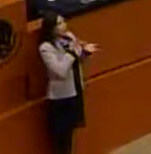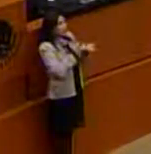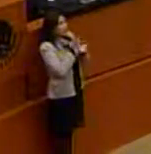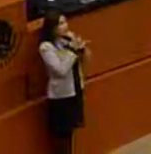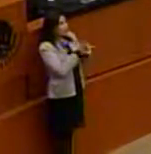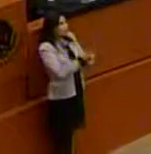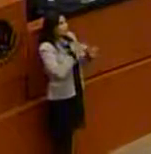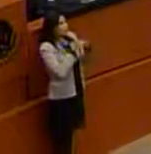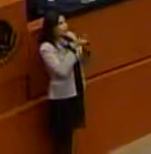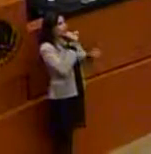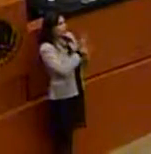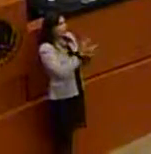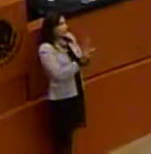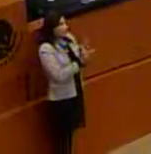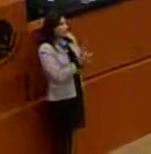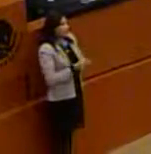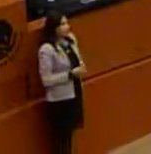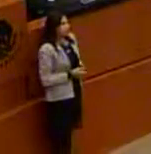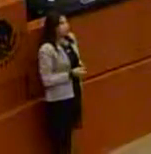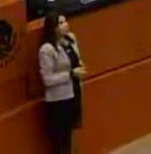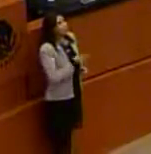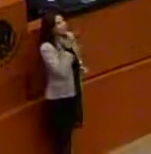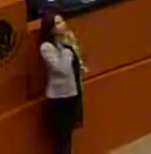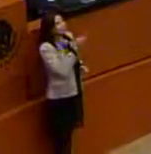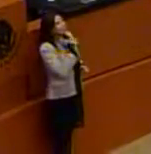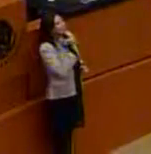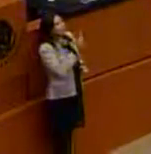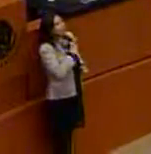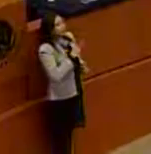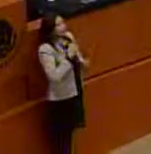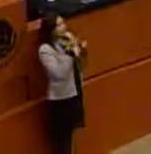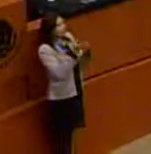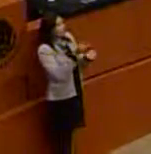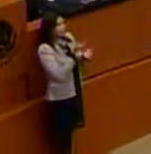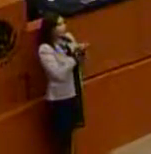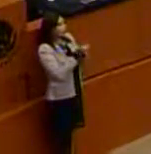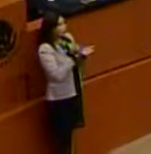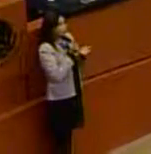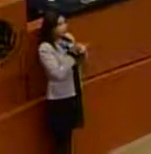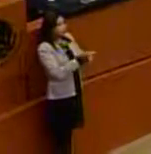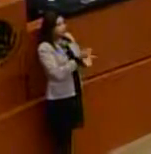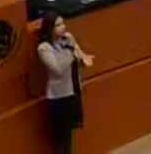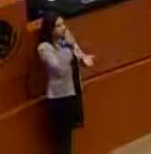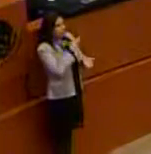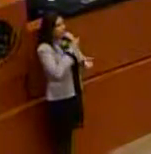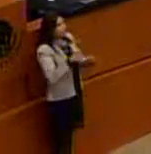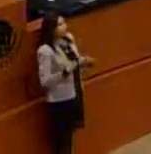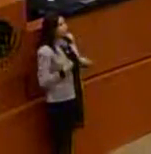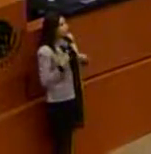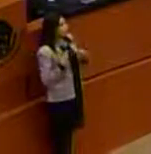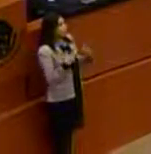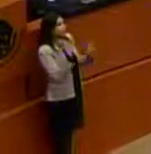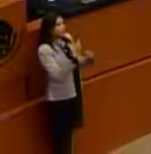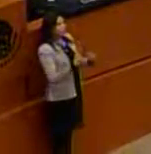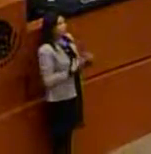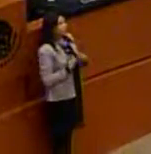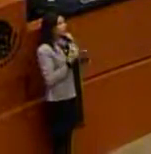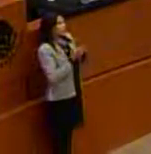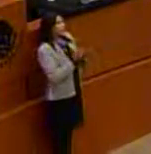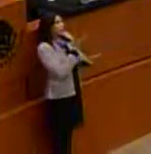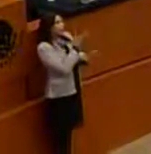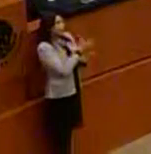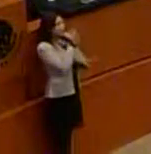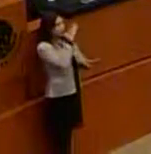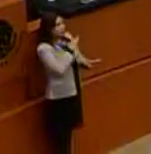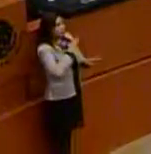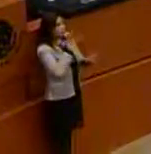productif. Il soutient au contraire que de recevoir un revenu suffisant pour pouvoir vivre est une condition préalable pour pouvoir se concentrer sur le